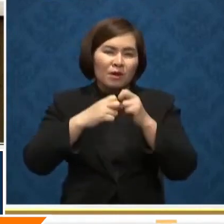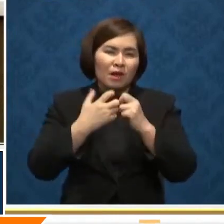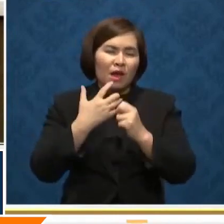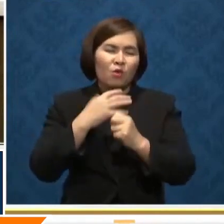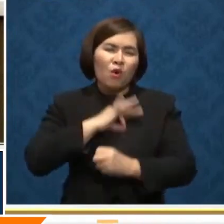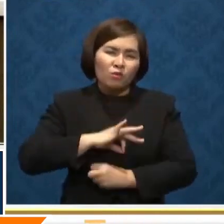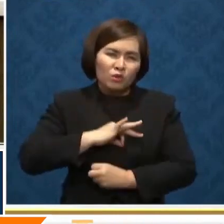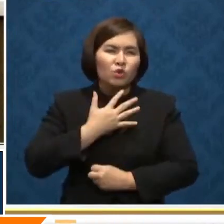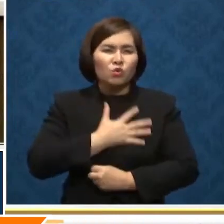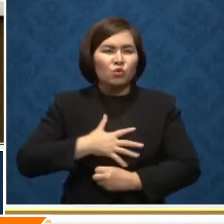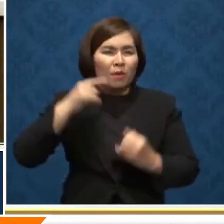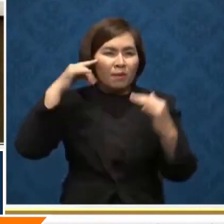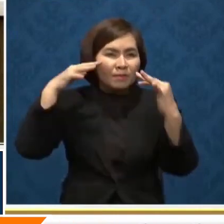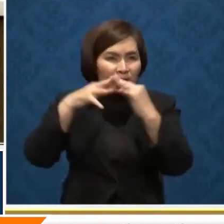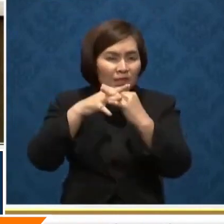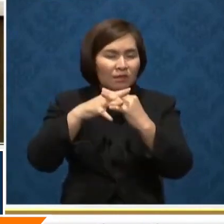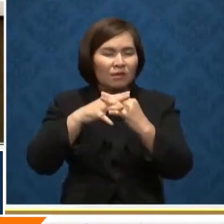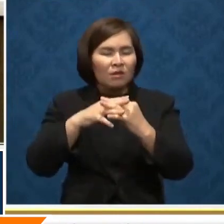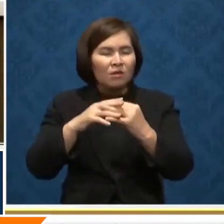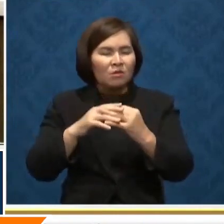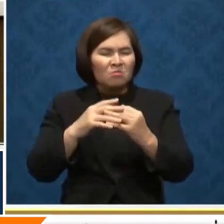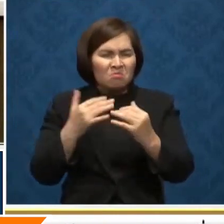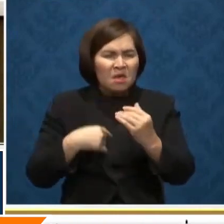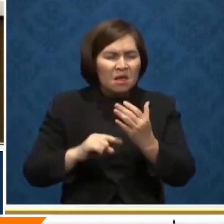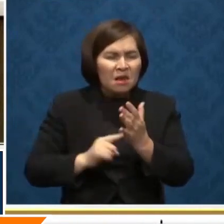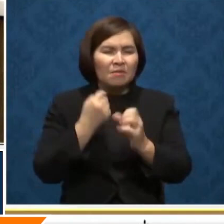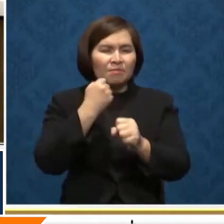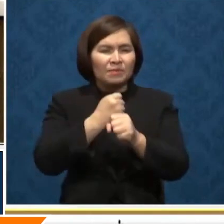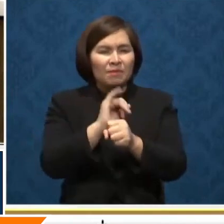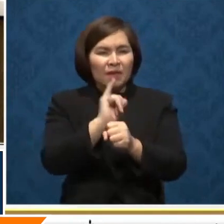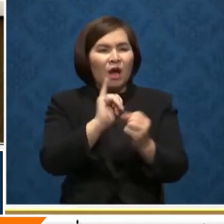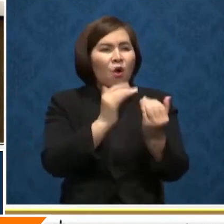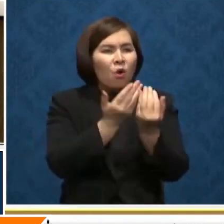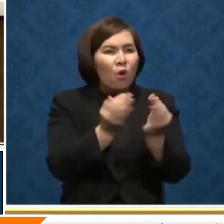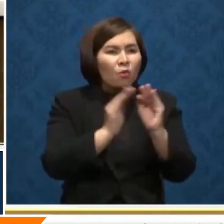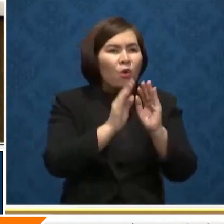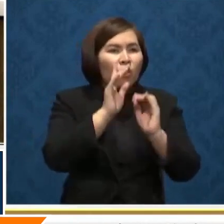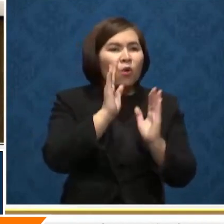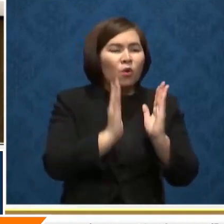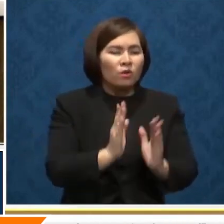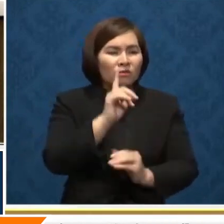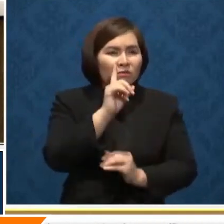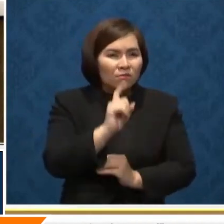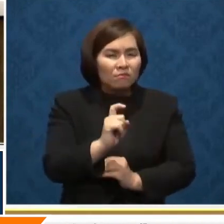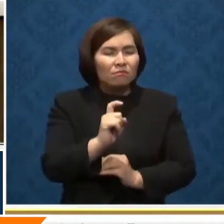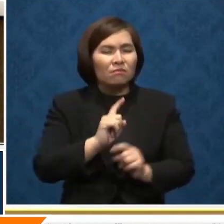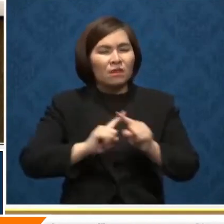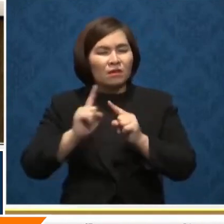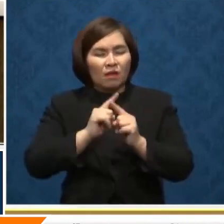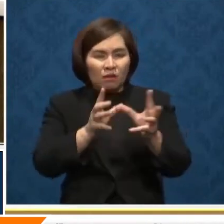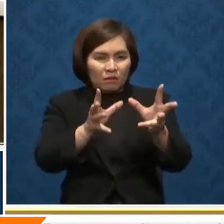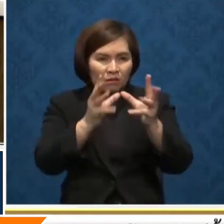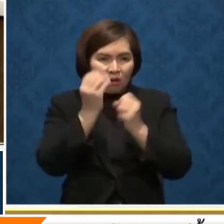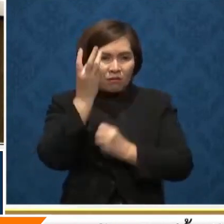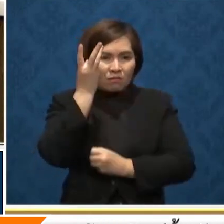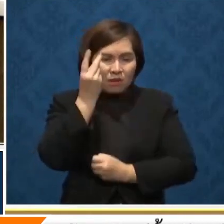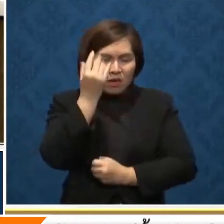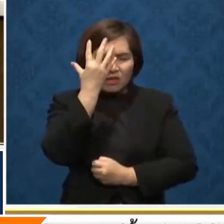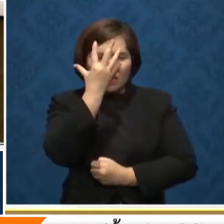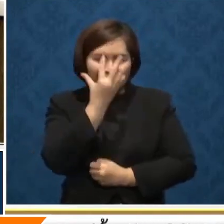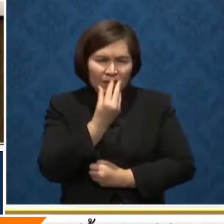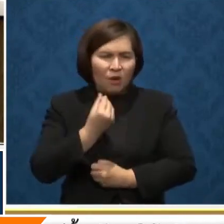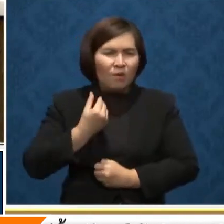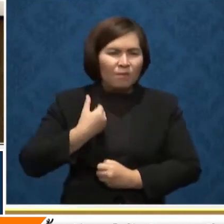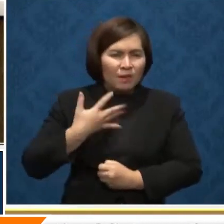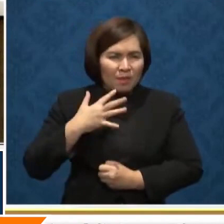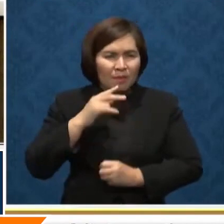การตั้งคำถามเลยว่าครอบครัวผู้สูญเสียได้มีภาวะเครียดภาวะซึมเศร้าหรือไม่